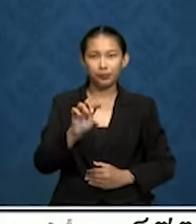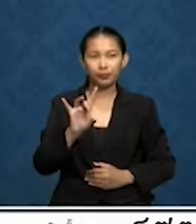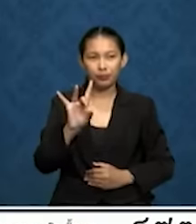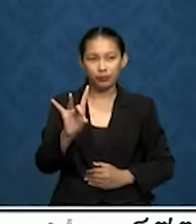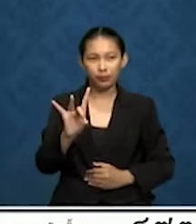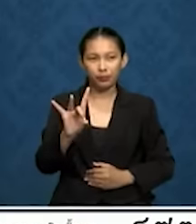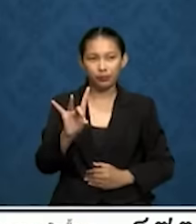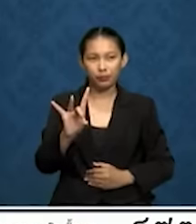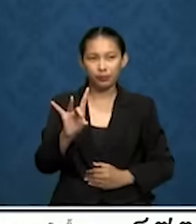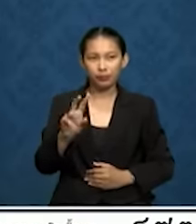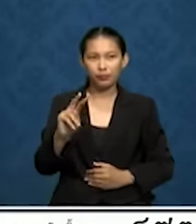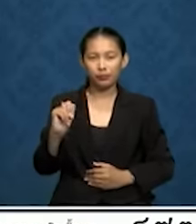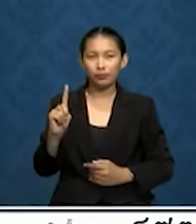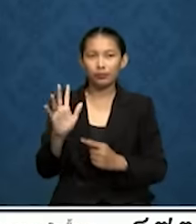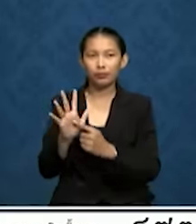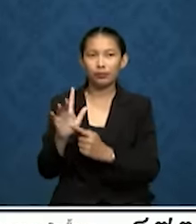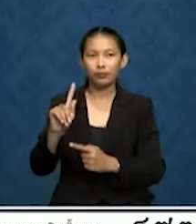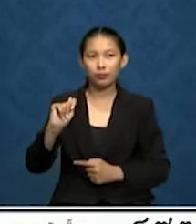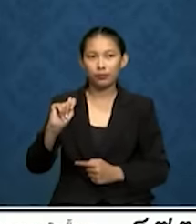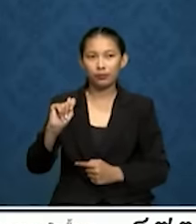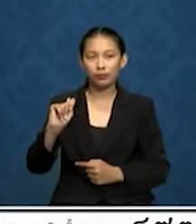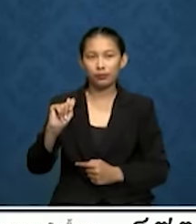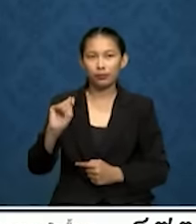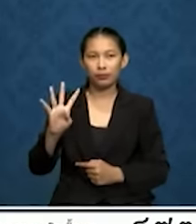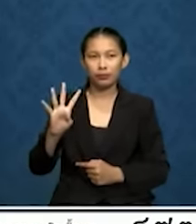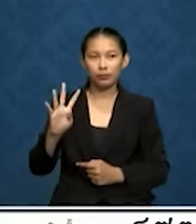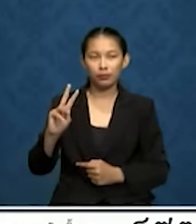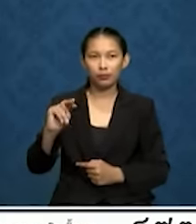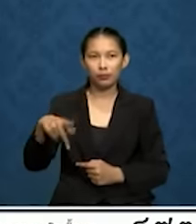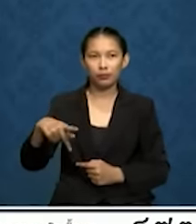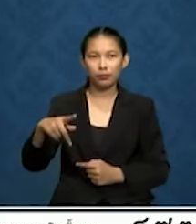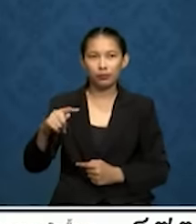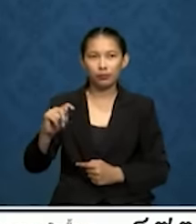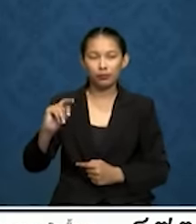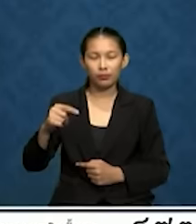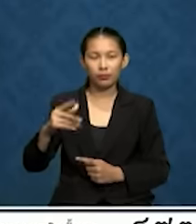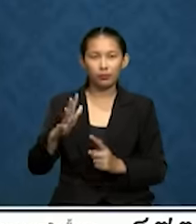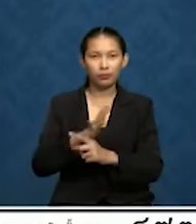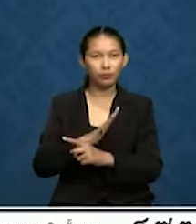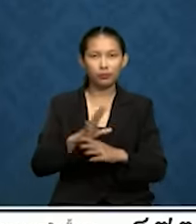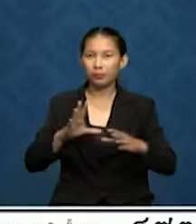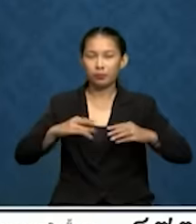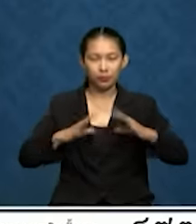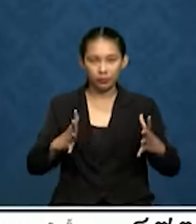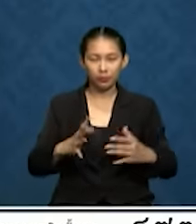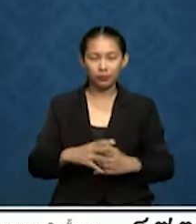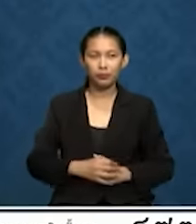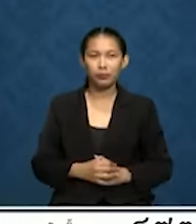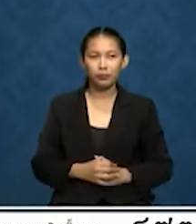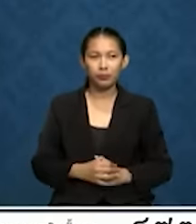128นายณัฐพงษ์เรืองปัญญาวุฒ ิไม่เห็นชอบครับ